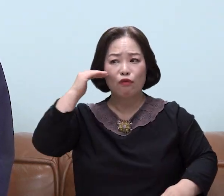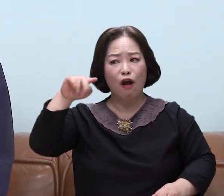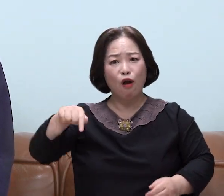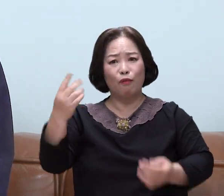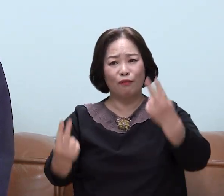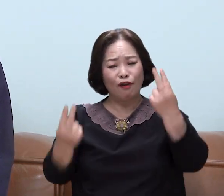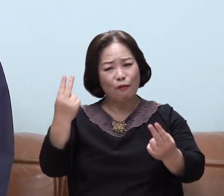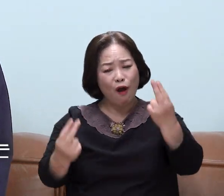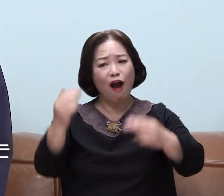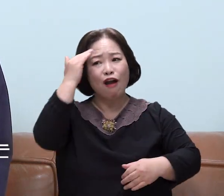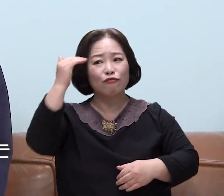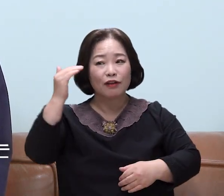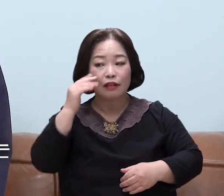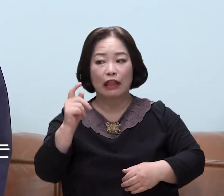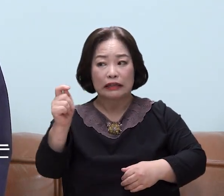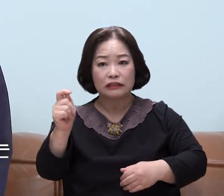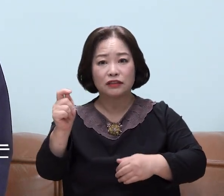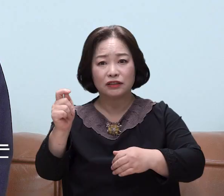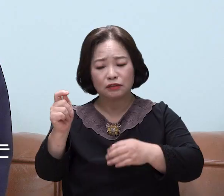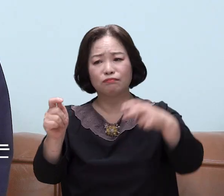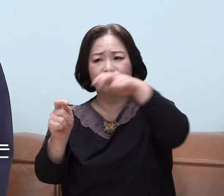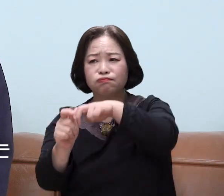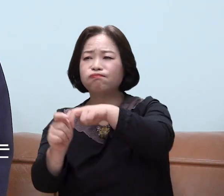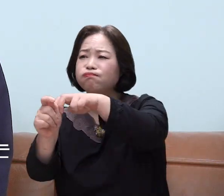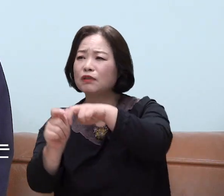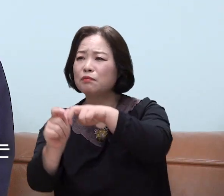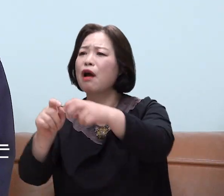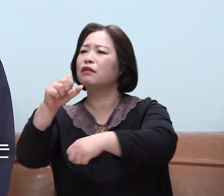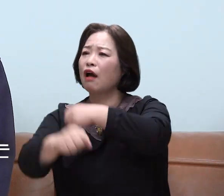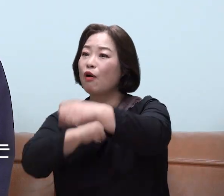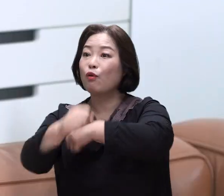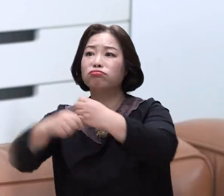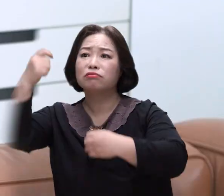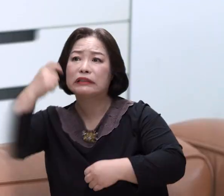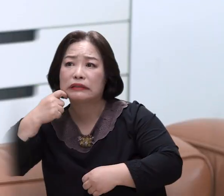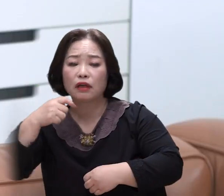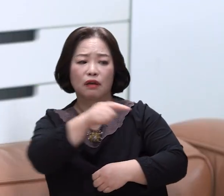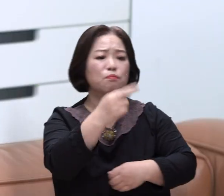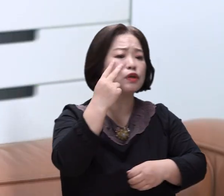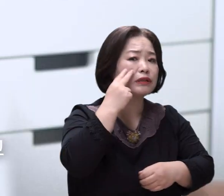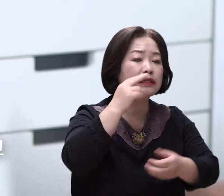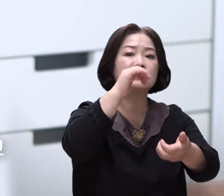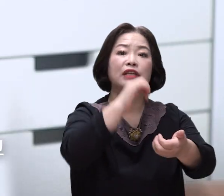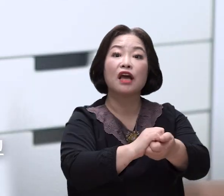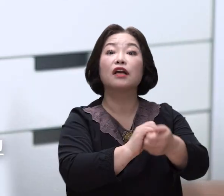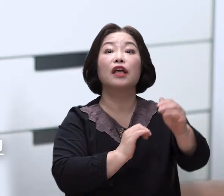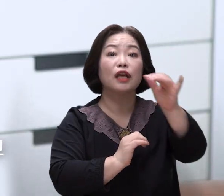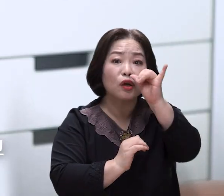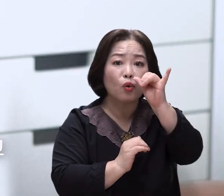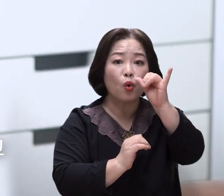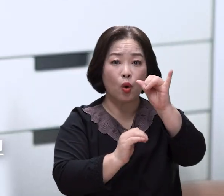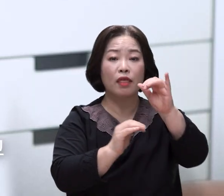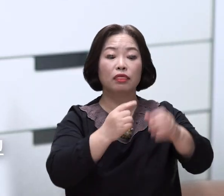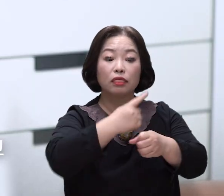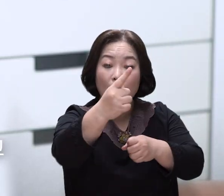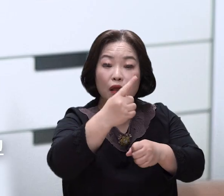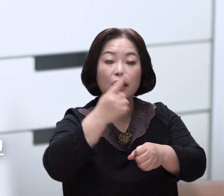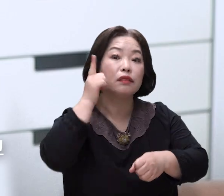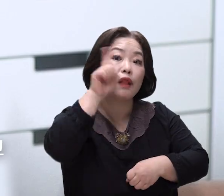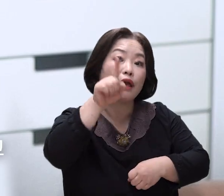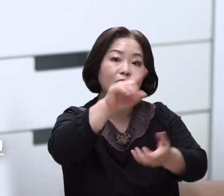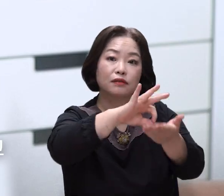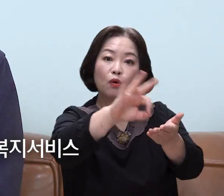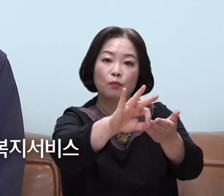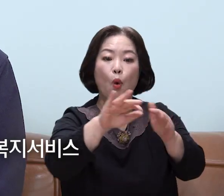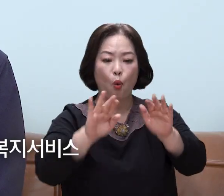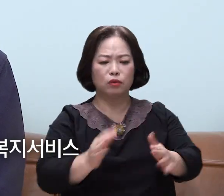되게 자유롭게 원하는 곳으로 가는 느낌이라기보다는 제약이 많고 꼭 전날에 예약해야지만 갈